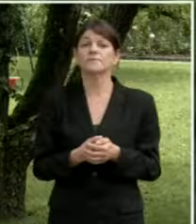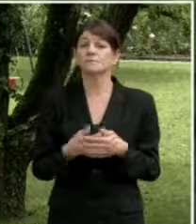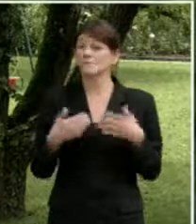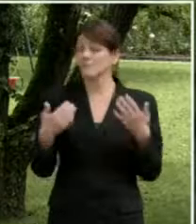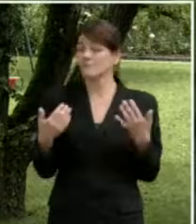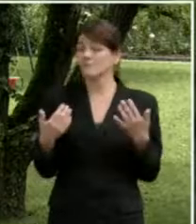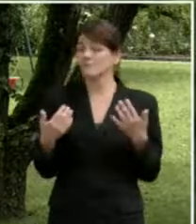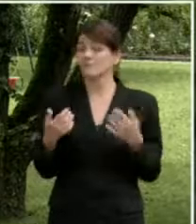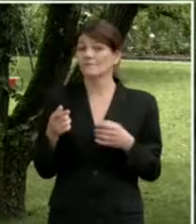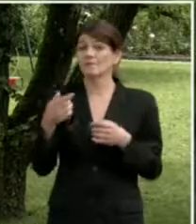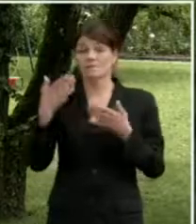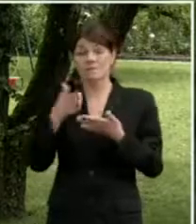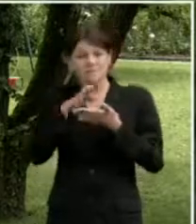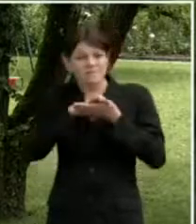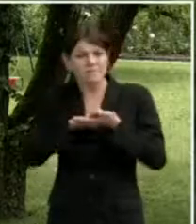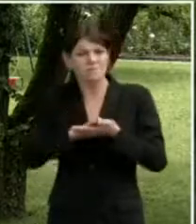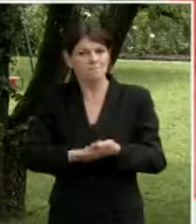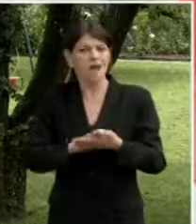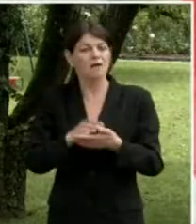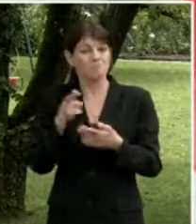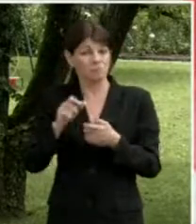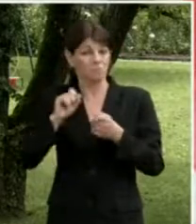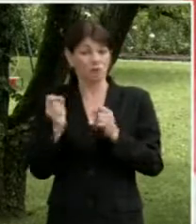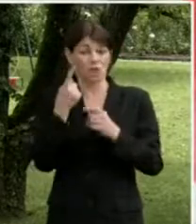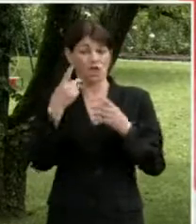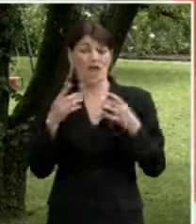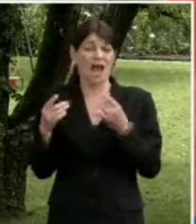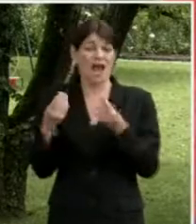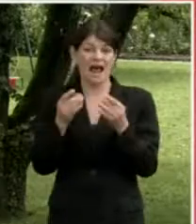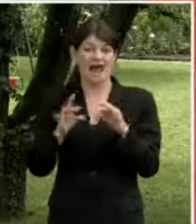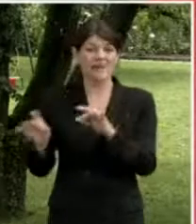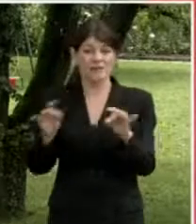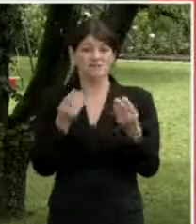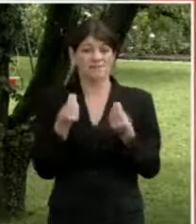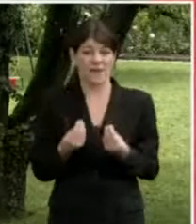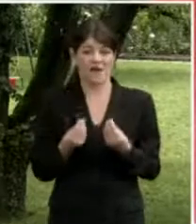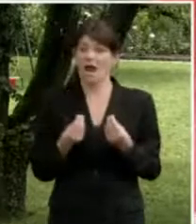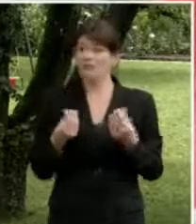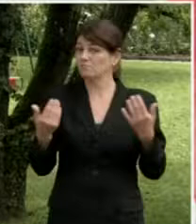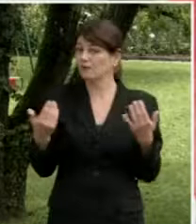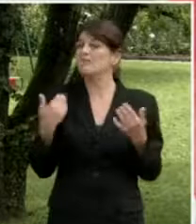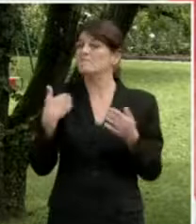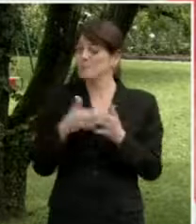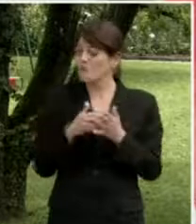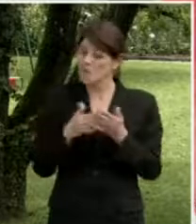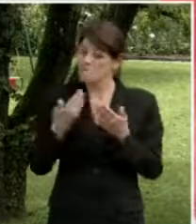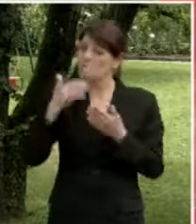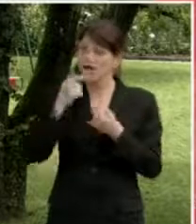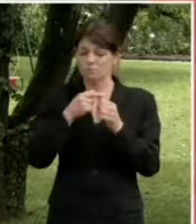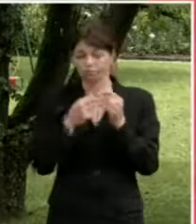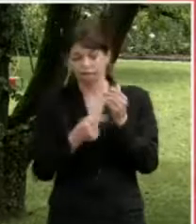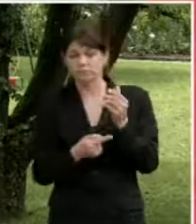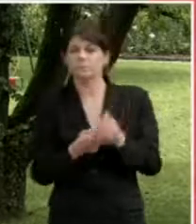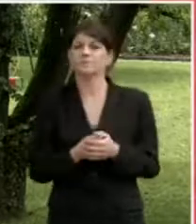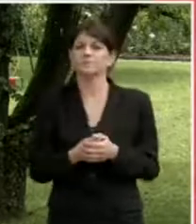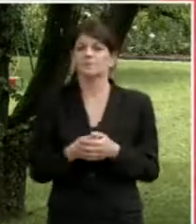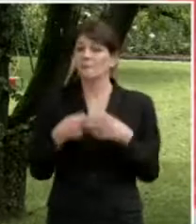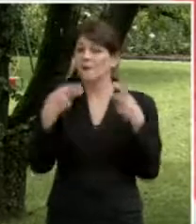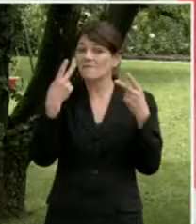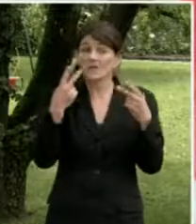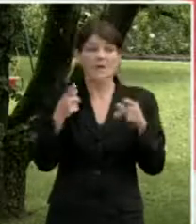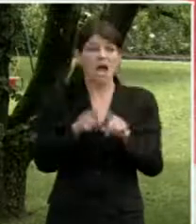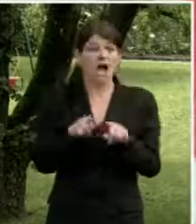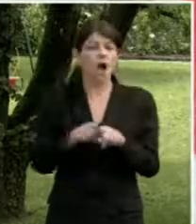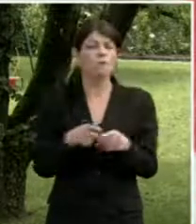Der Erhalt unserer besonderen Handlungsfähigkeit benötigt jedoch noch weitere Schritte. Wichtig wäre